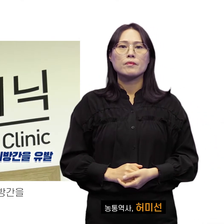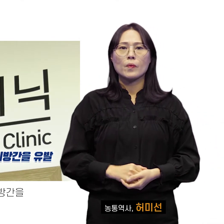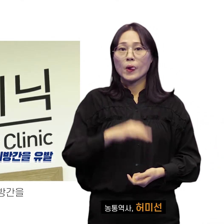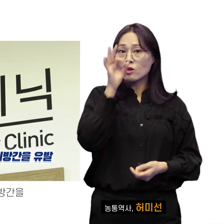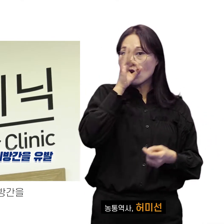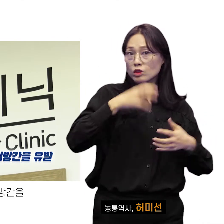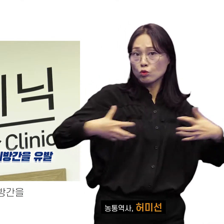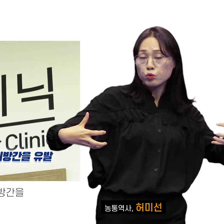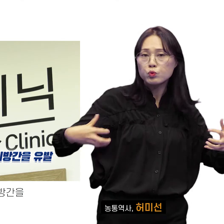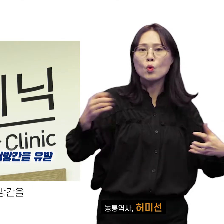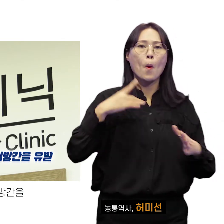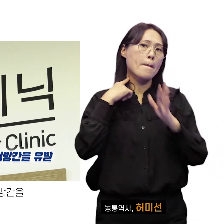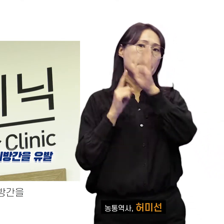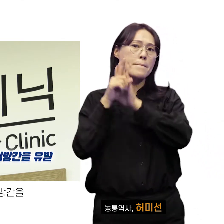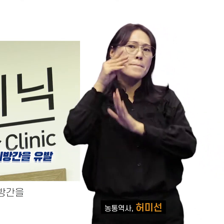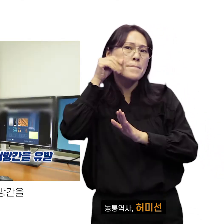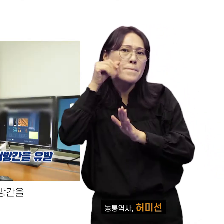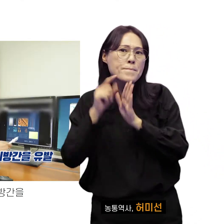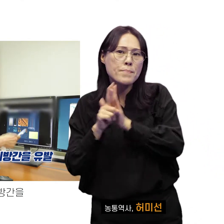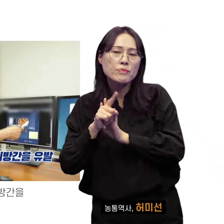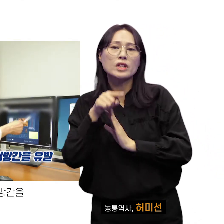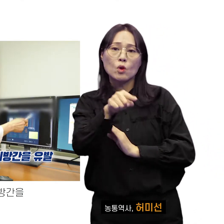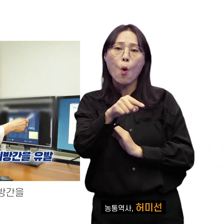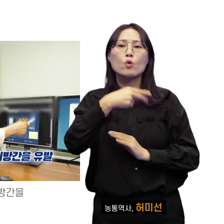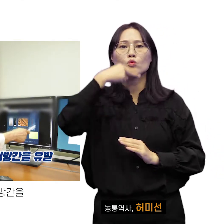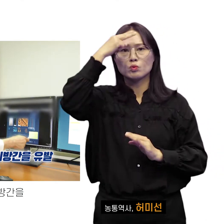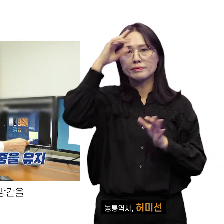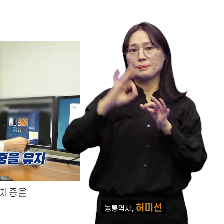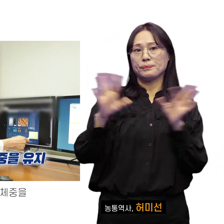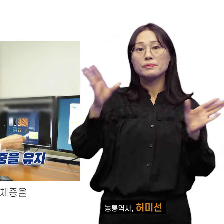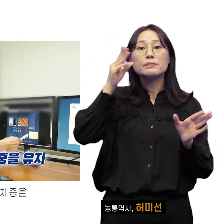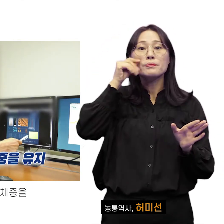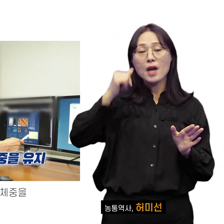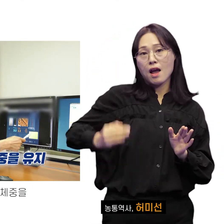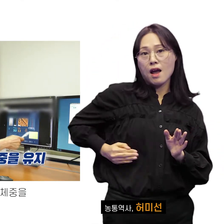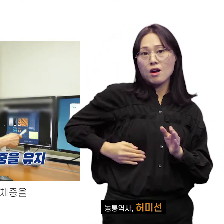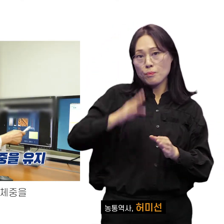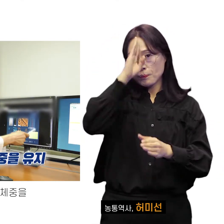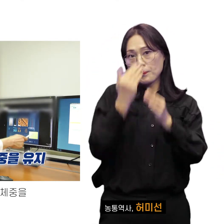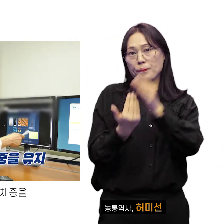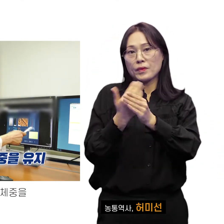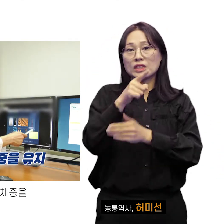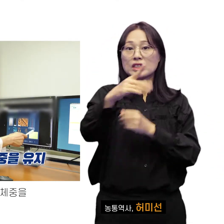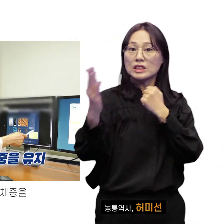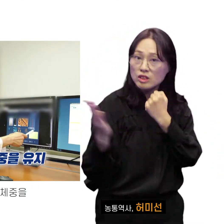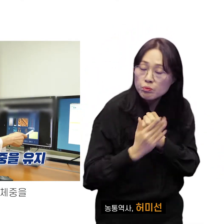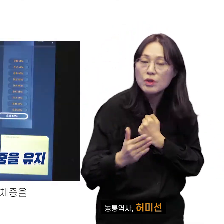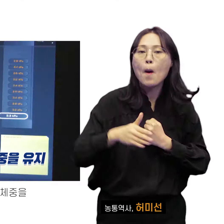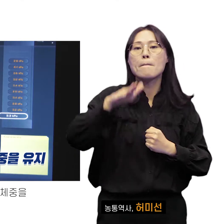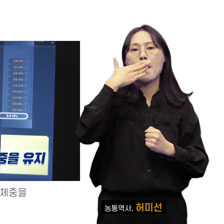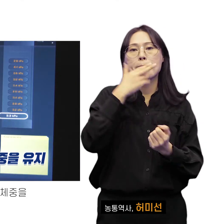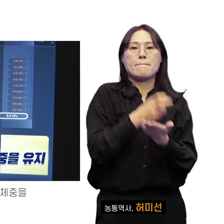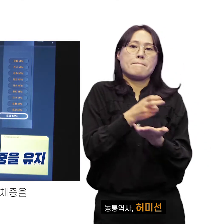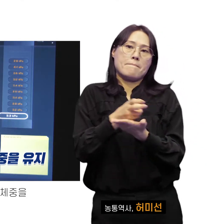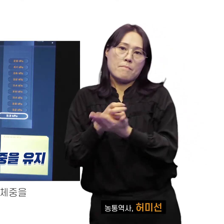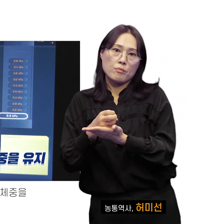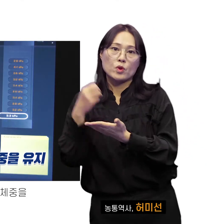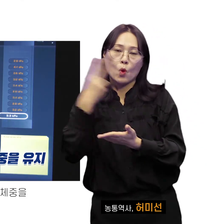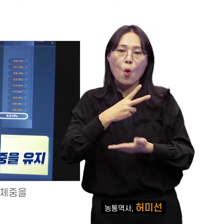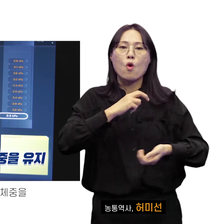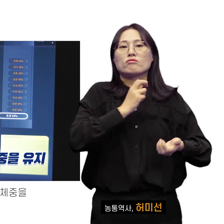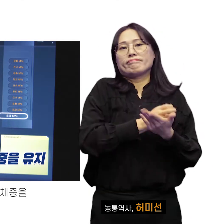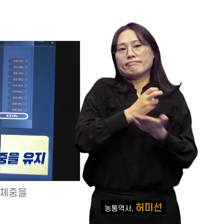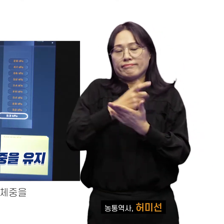비만이나 고지혈증이 비알코올성 지방간을 유발하는 만큼 식이요법과 규칙적인 운동으로 적정 체중을 유지하는